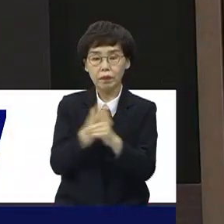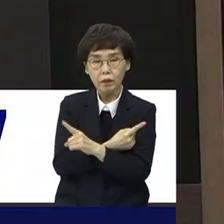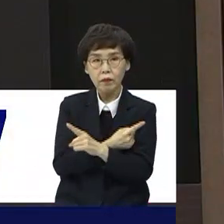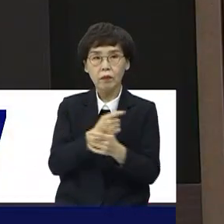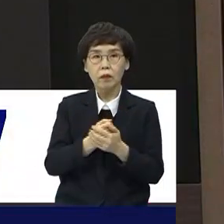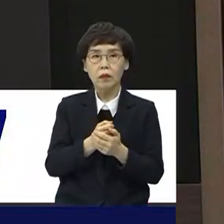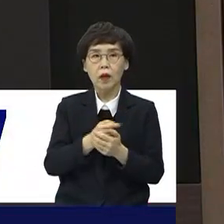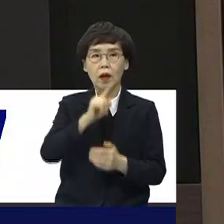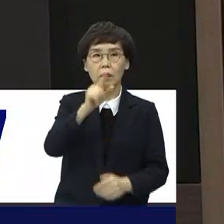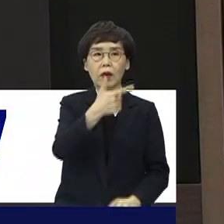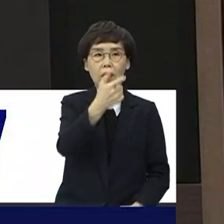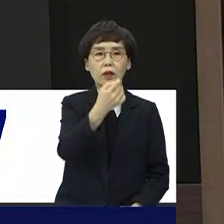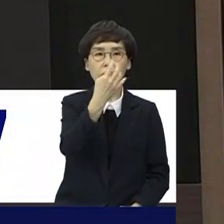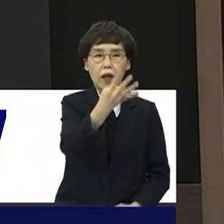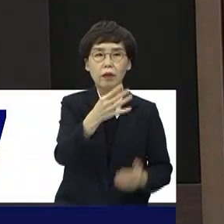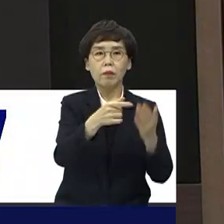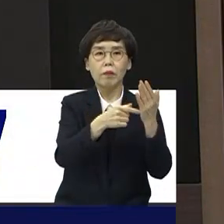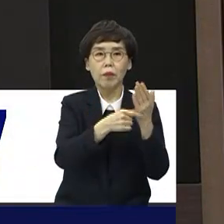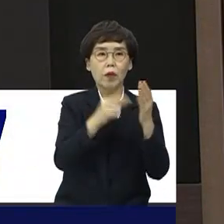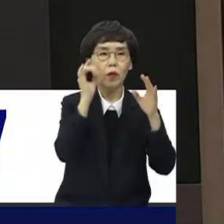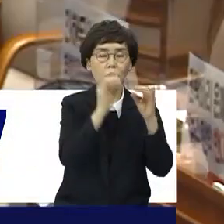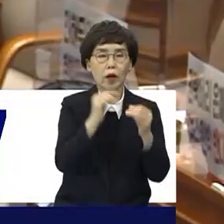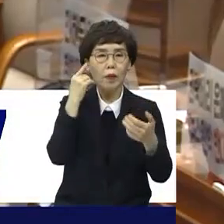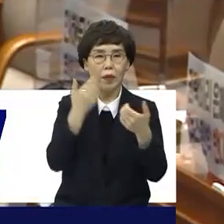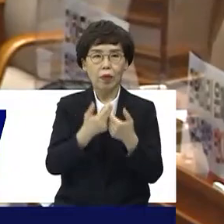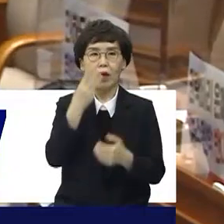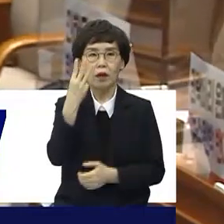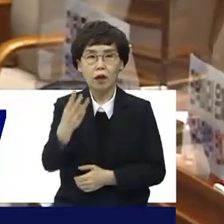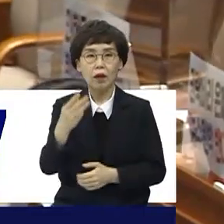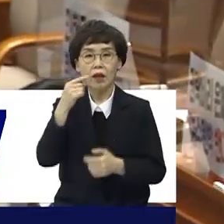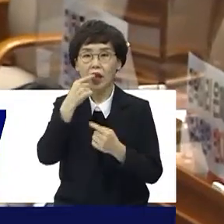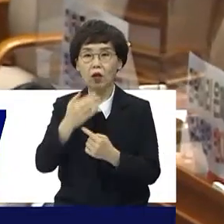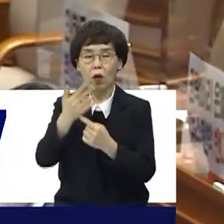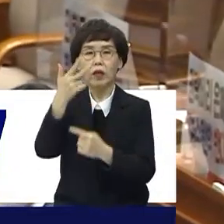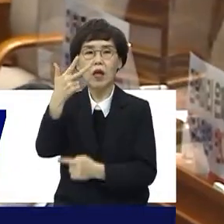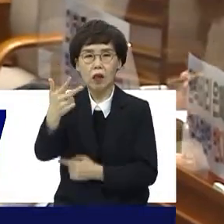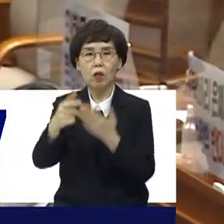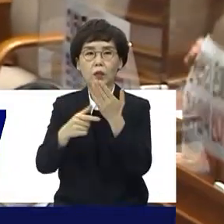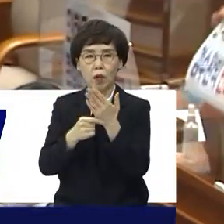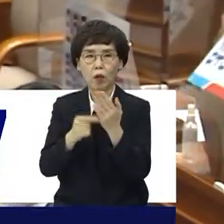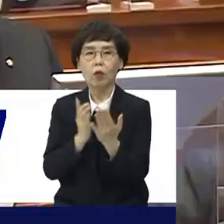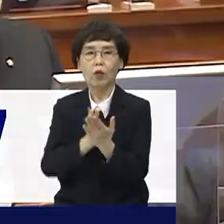찬성 164표, 반대 3표, 기권 7표로